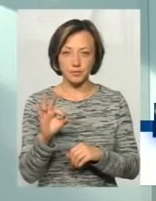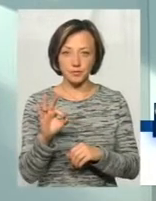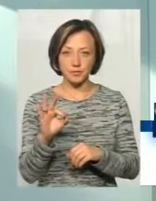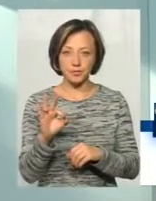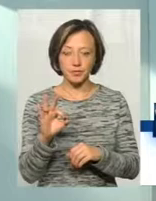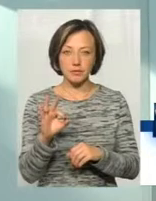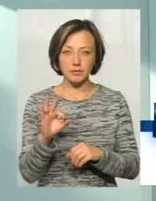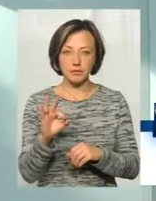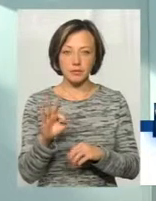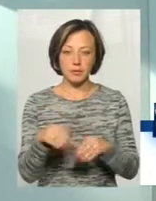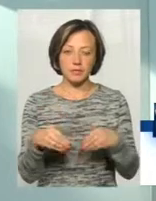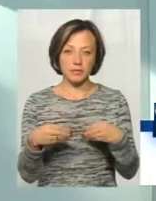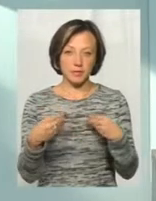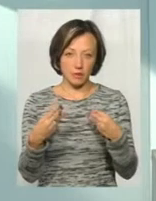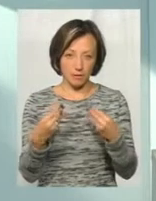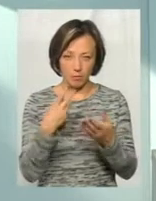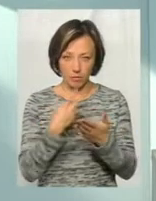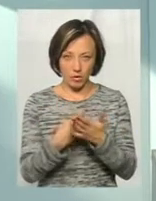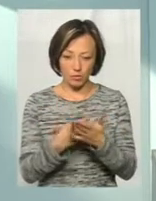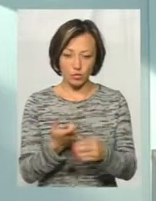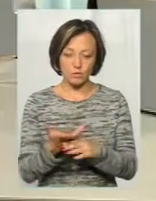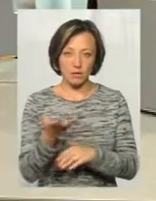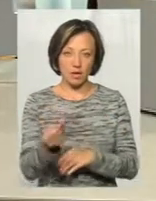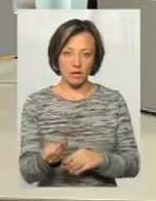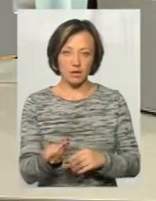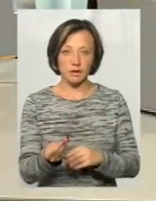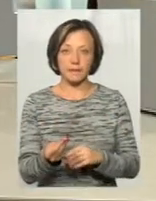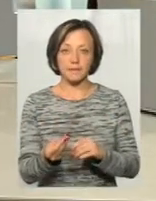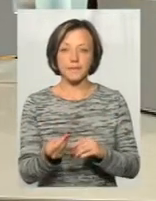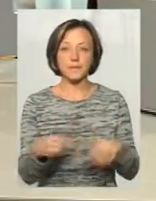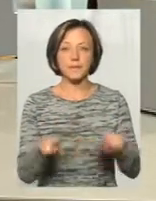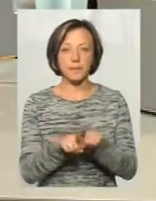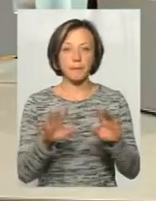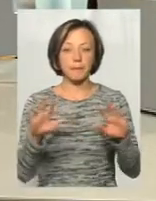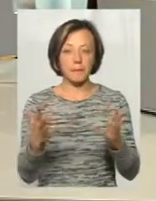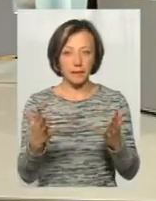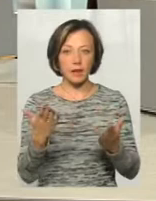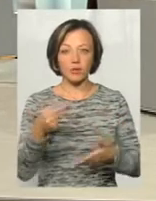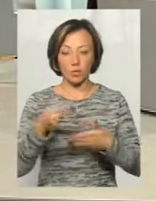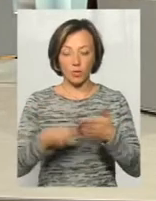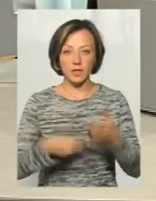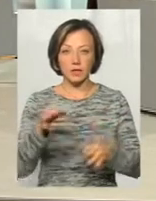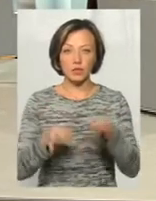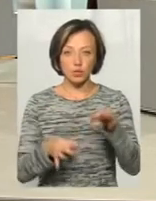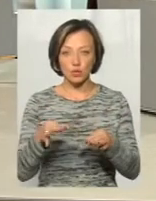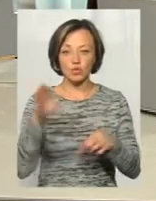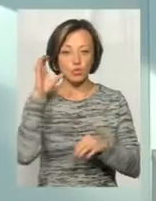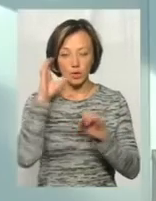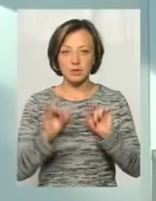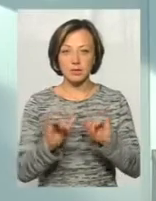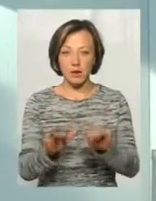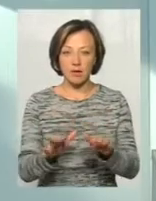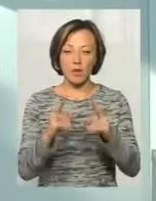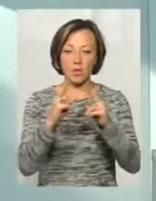йому виставляє до сплати. В такому випадку, якщо буде довідка суду про те, що слухається справа